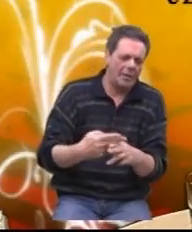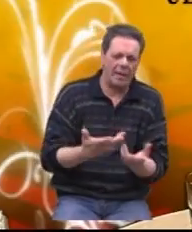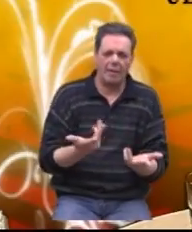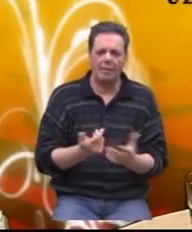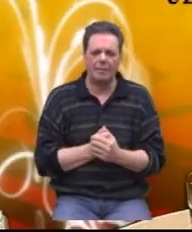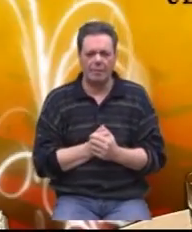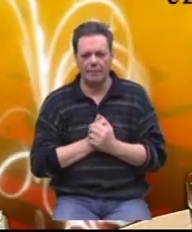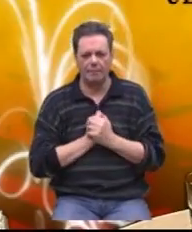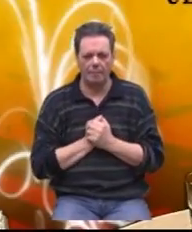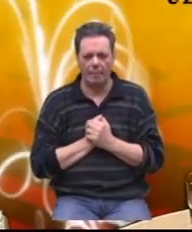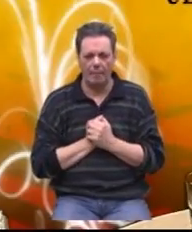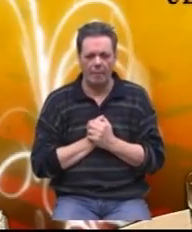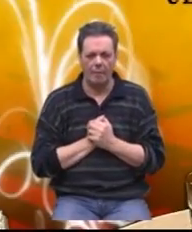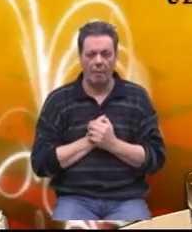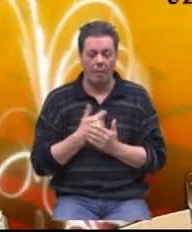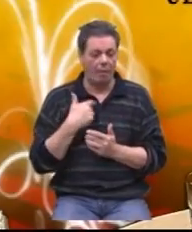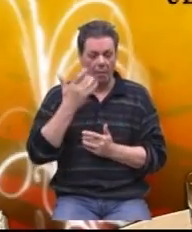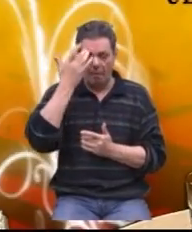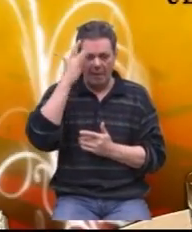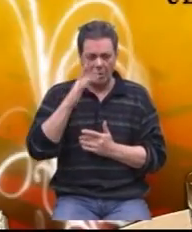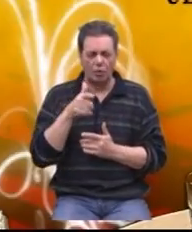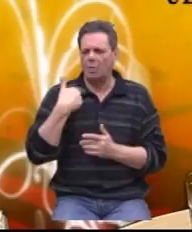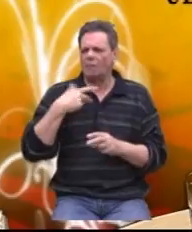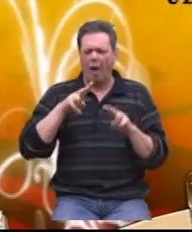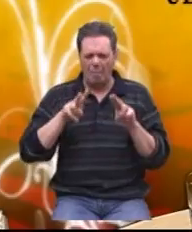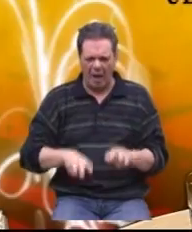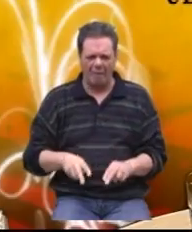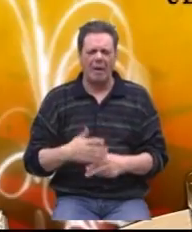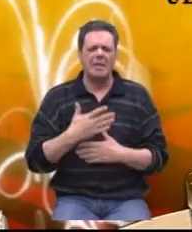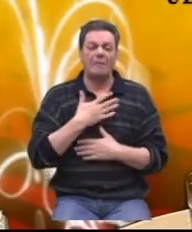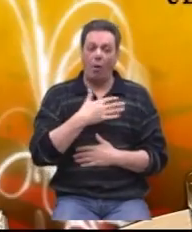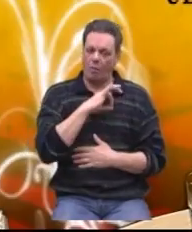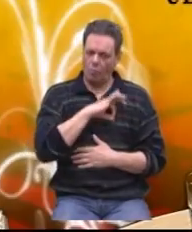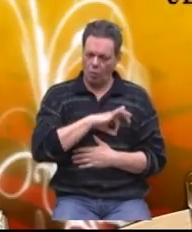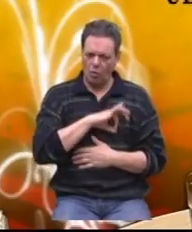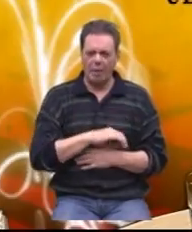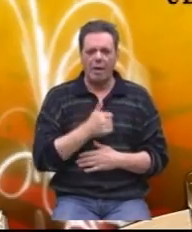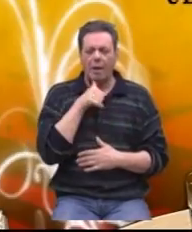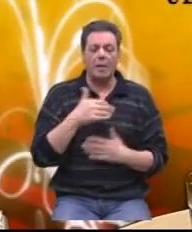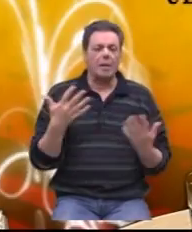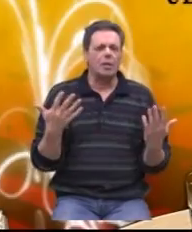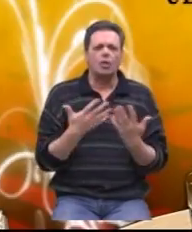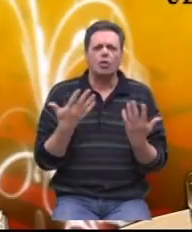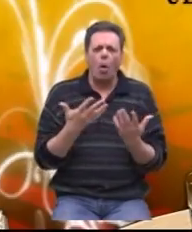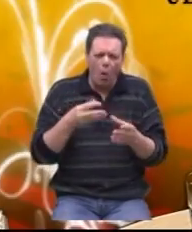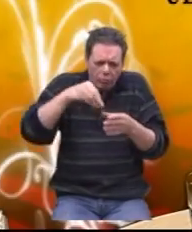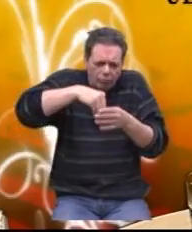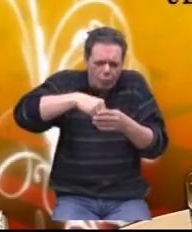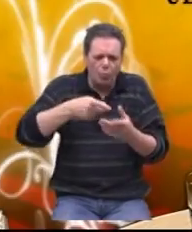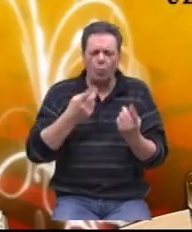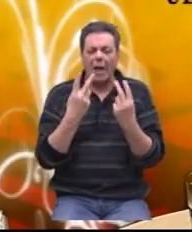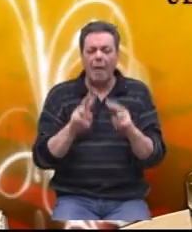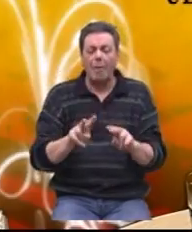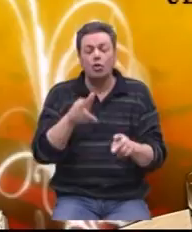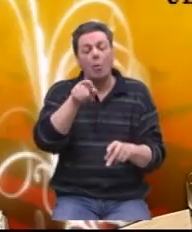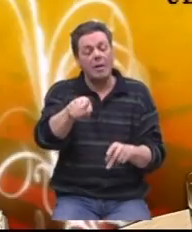si bolesnik. A ne znaš niti svoja prava, niti svoje dužnosti, niti što šta unutra, ne znaš što